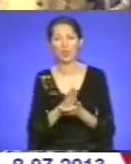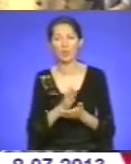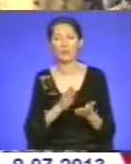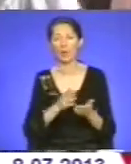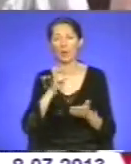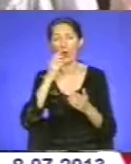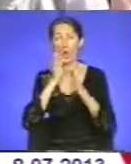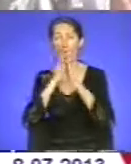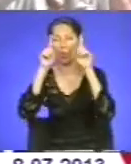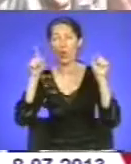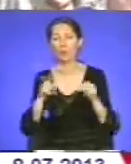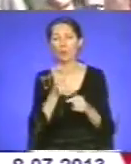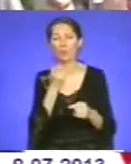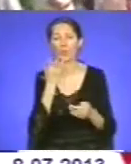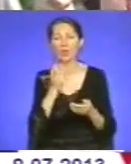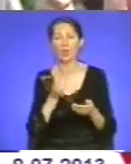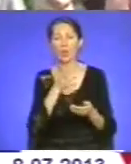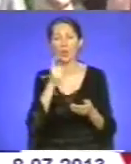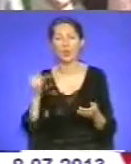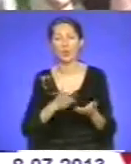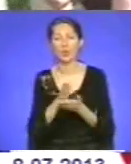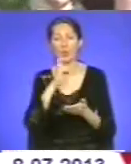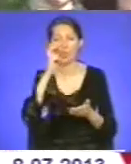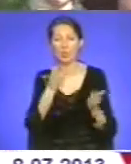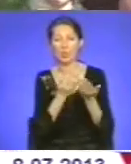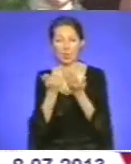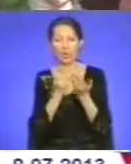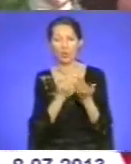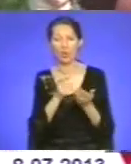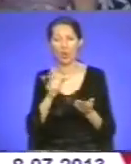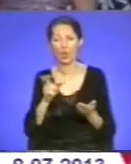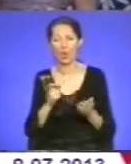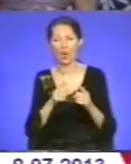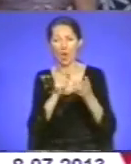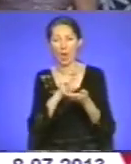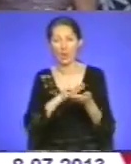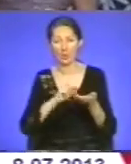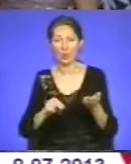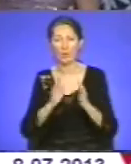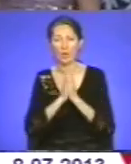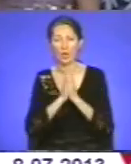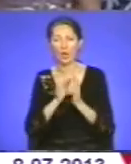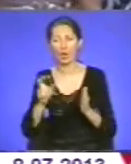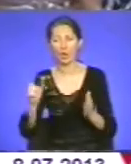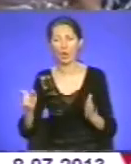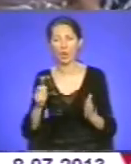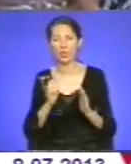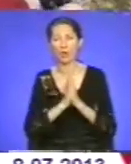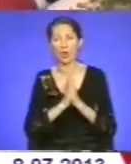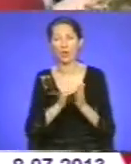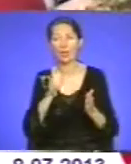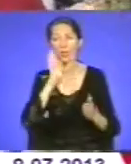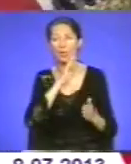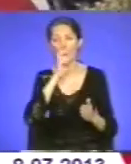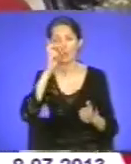того, під час літургії зачитують записки прихожан із проханнями до Матері Божої. Рідні важкохворих залишають записки